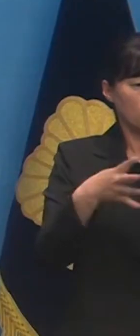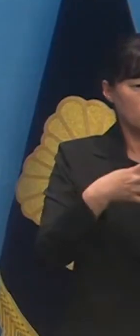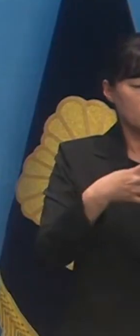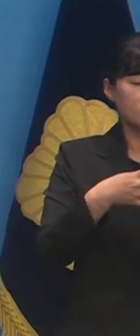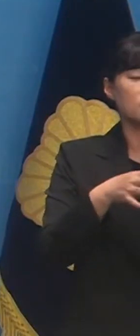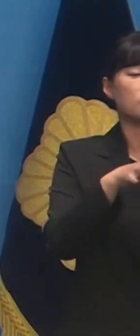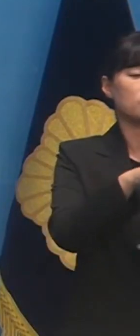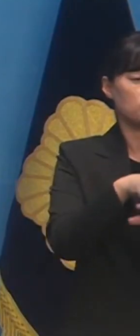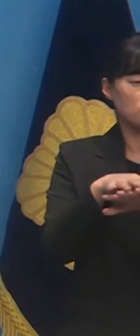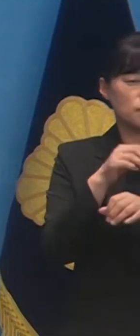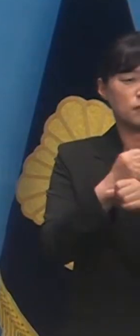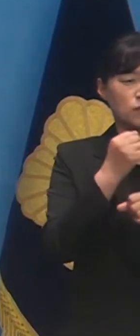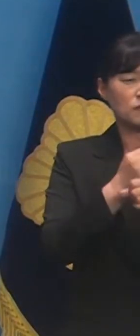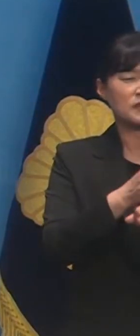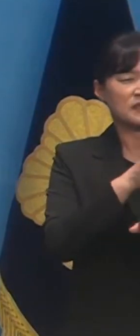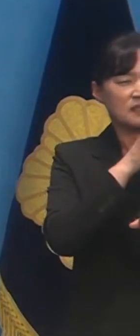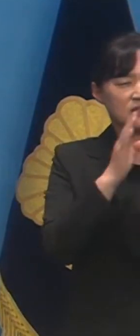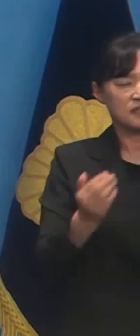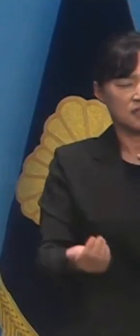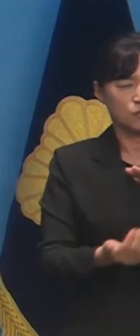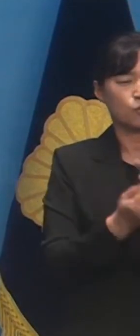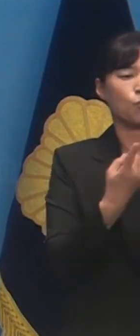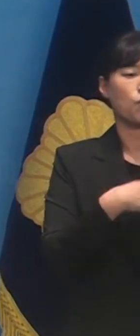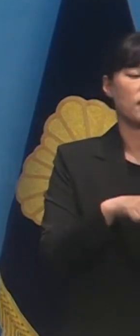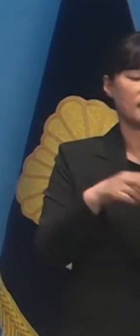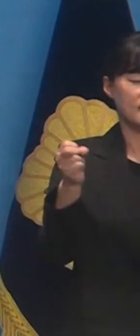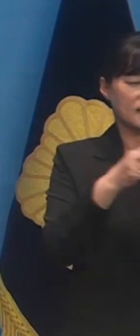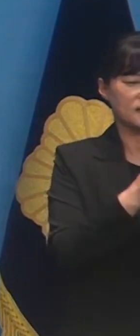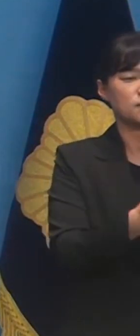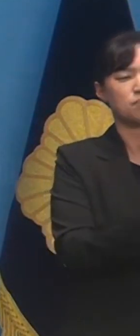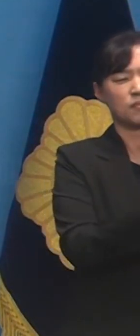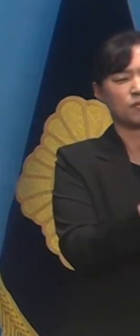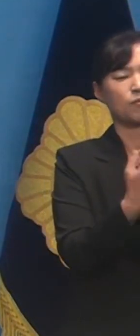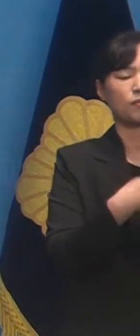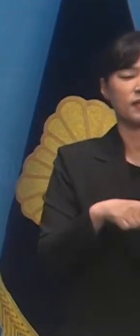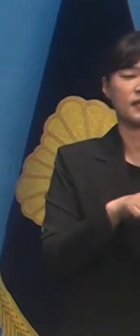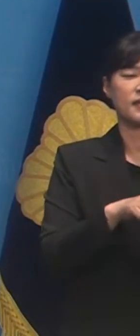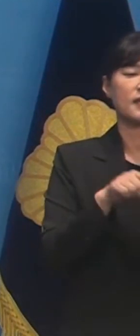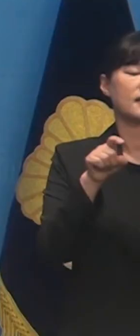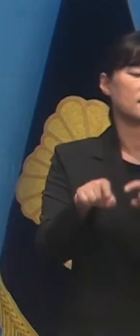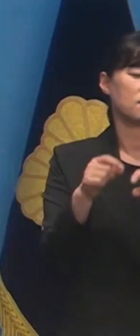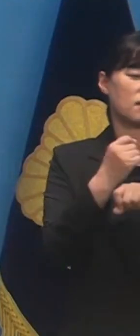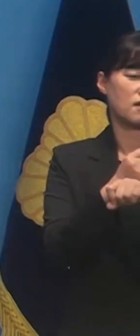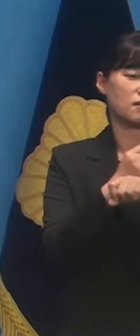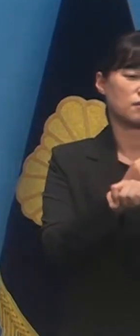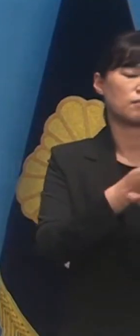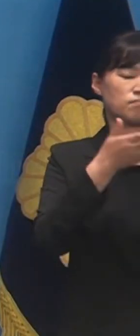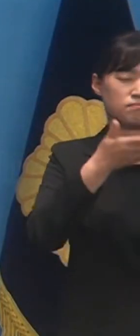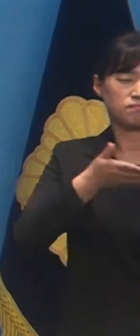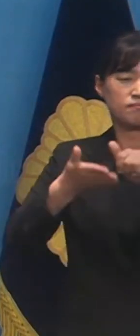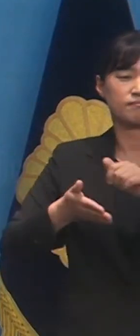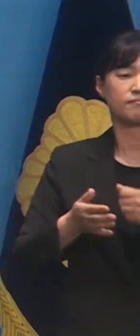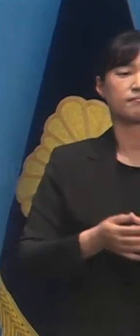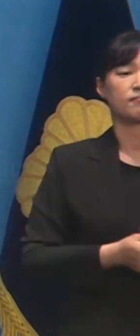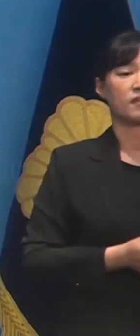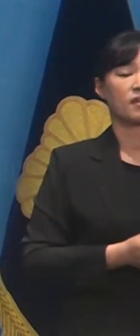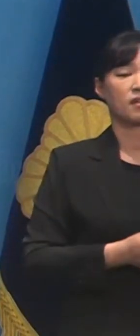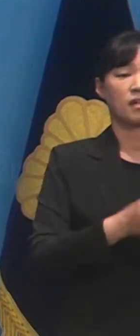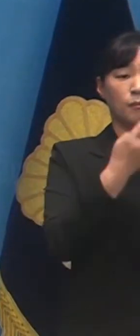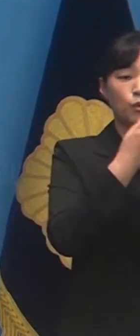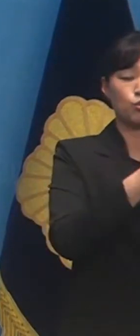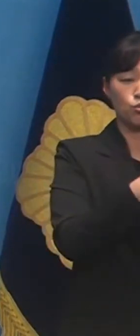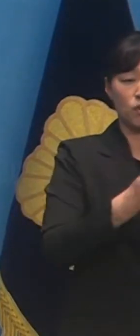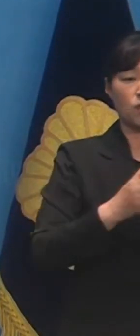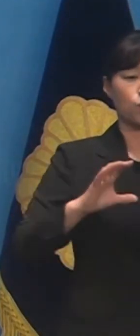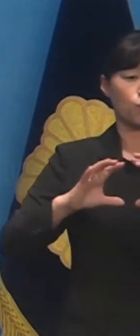실질화하고 실효성 있는 재발 방지 대책을 마련해 실행할 것을 촉구한다.